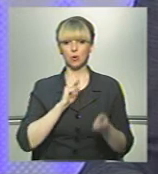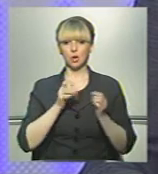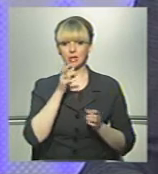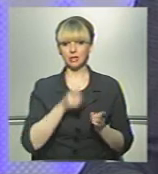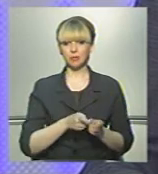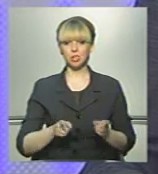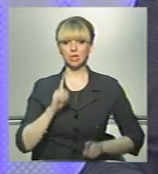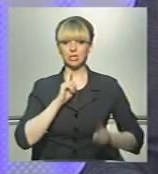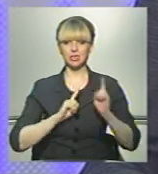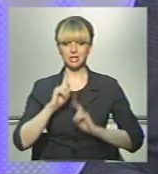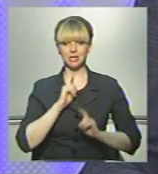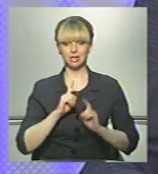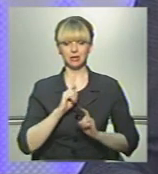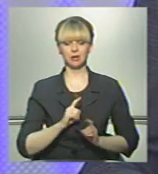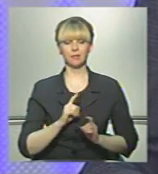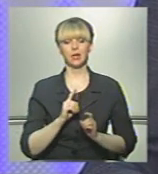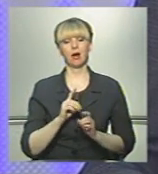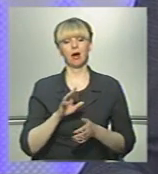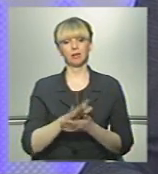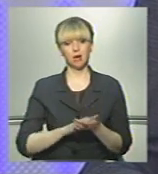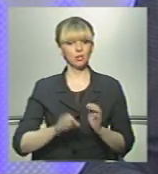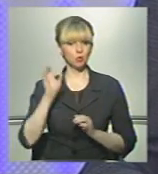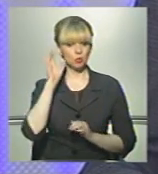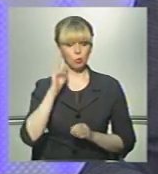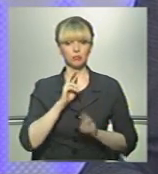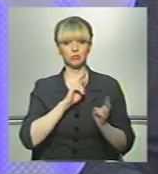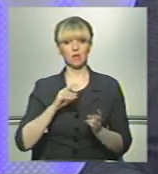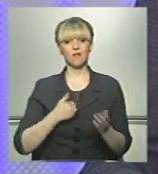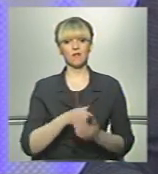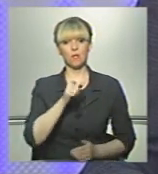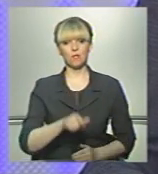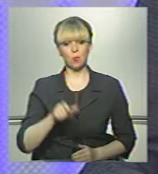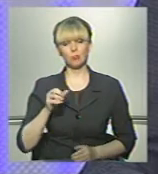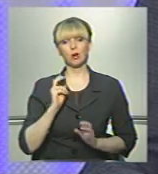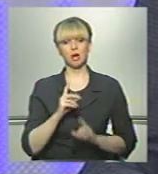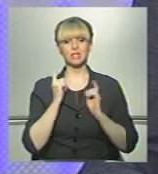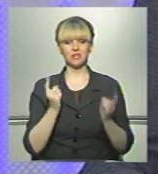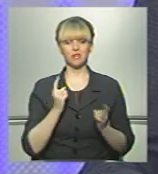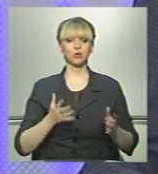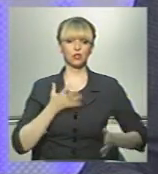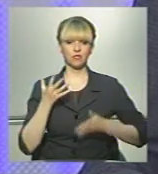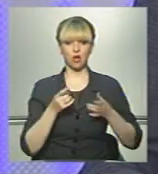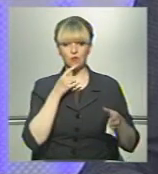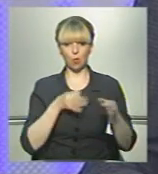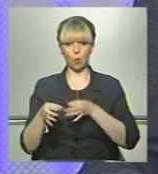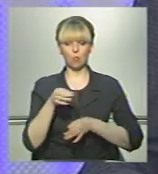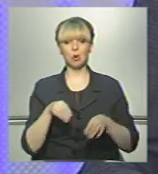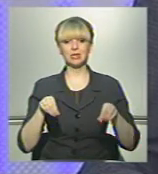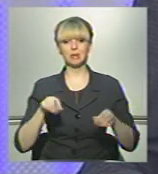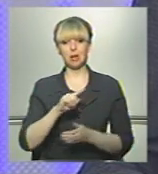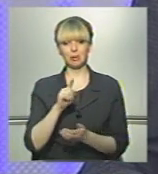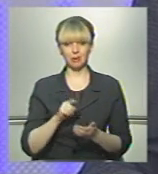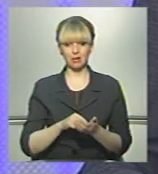час засідання чергової сесії. А далі слухали нарікання волонтерів і, як зазвичай, жваво обговорювали земельні